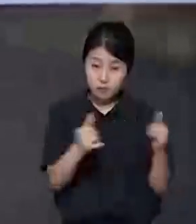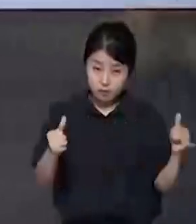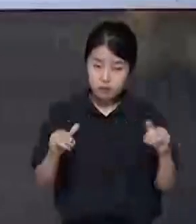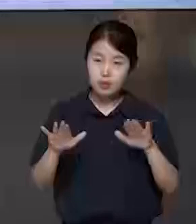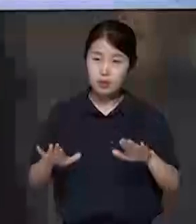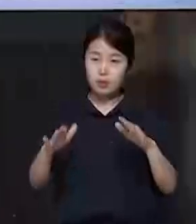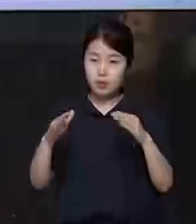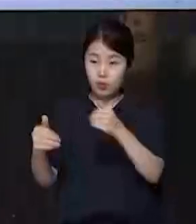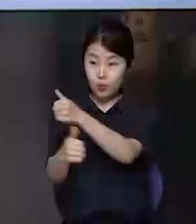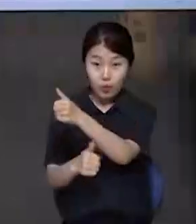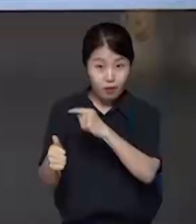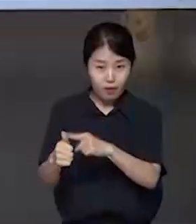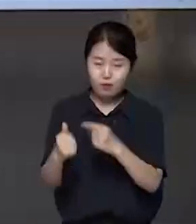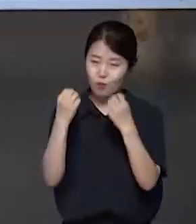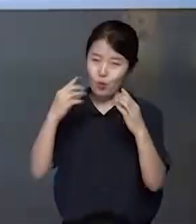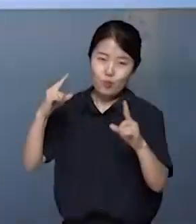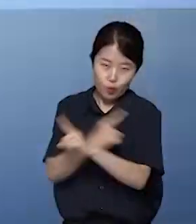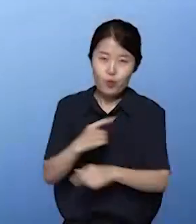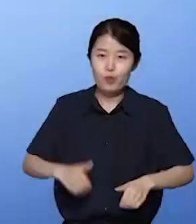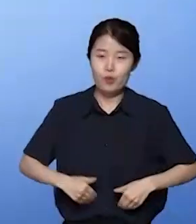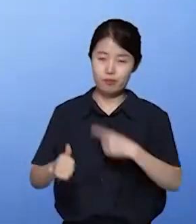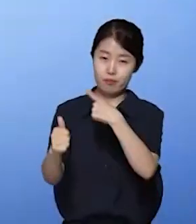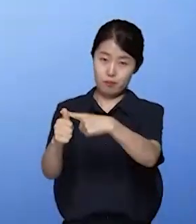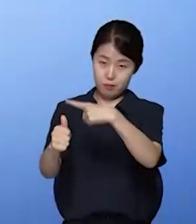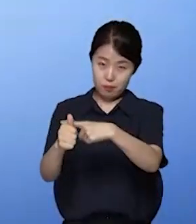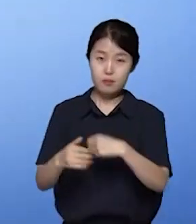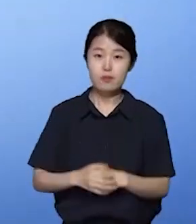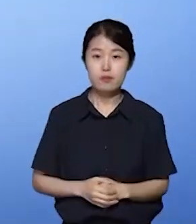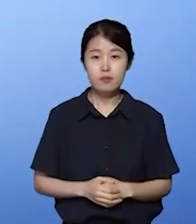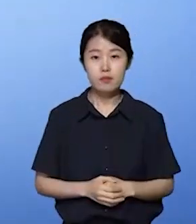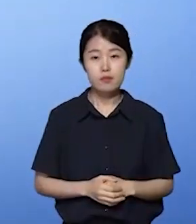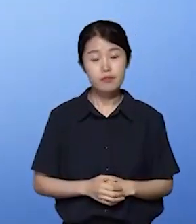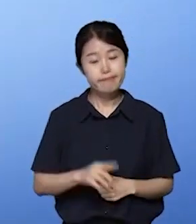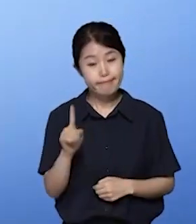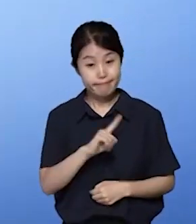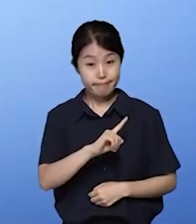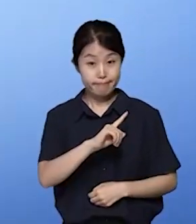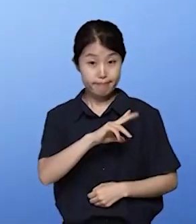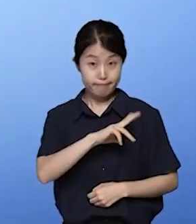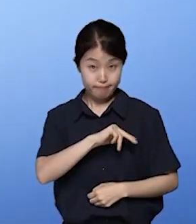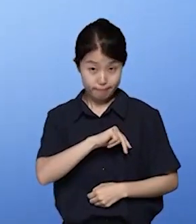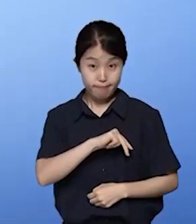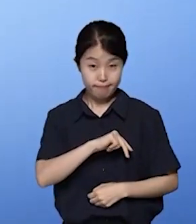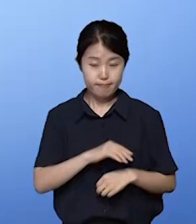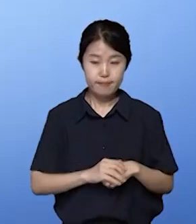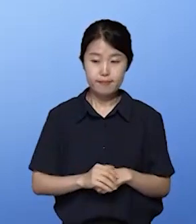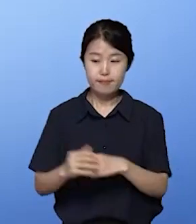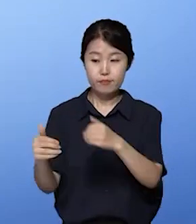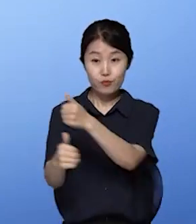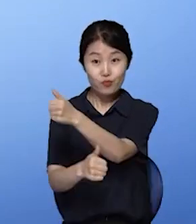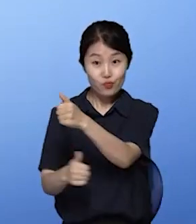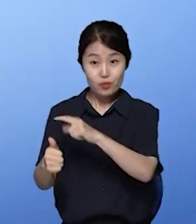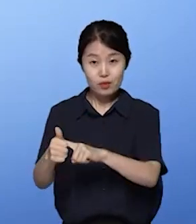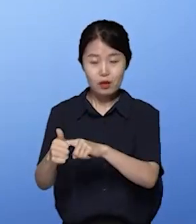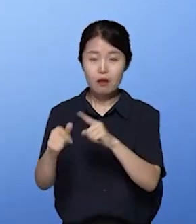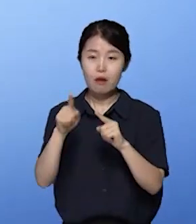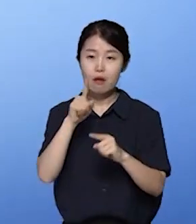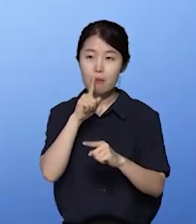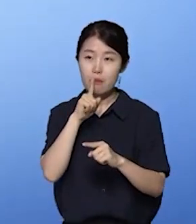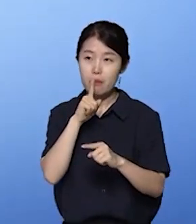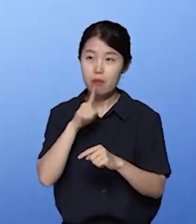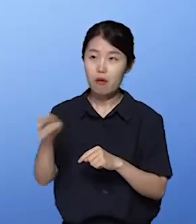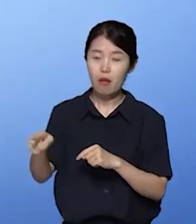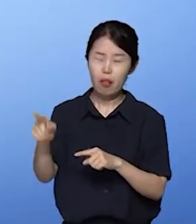혁신위가 변해야 한다고 질타했습니다. 호남 지역 한 비명계 국회의원은 혁신위가 몰상식한 발언으로